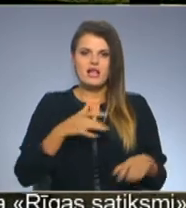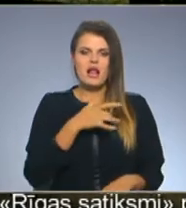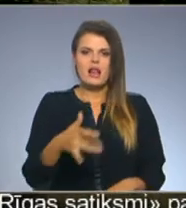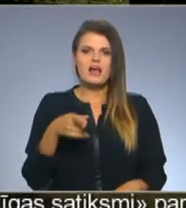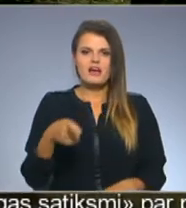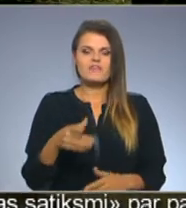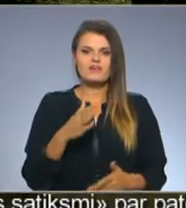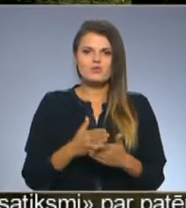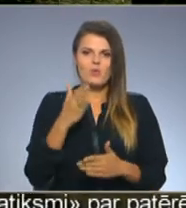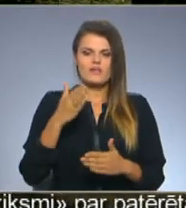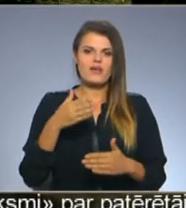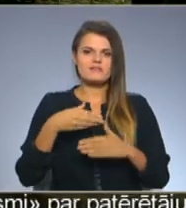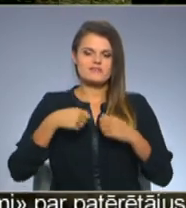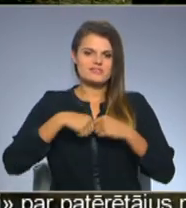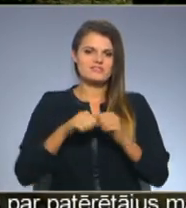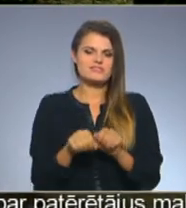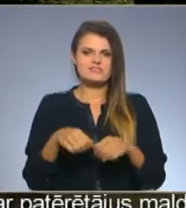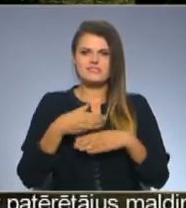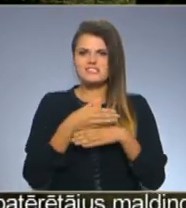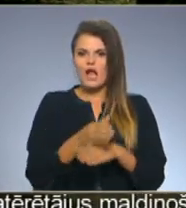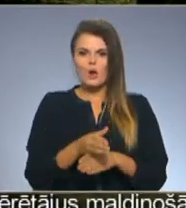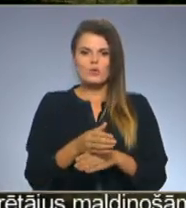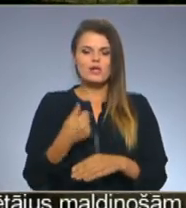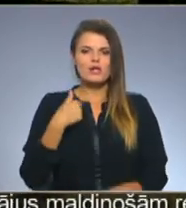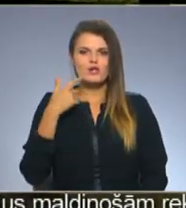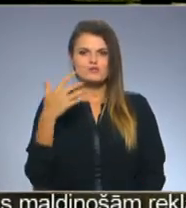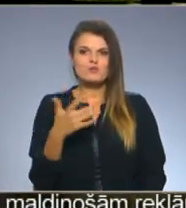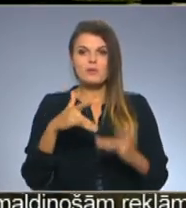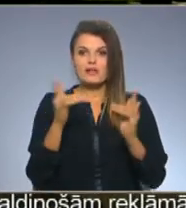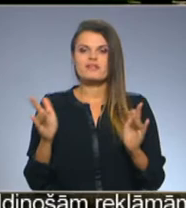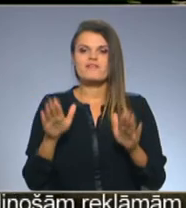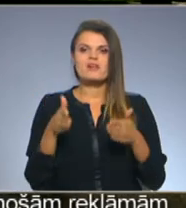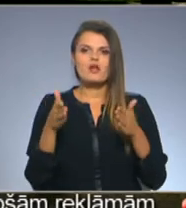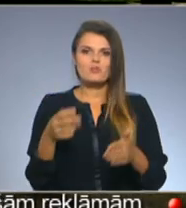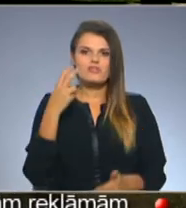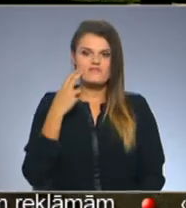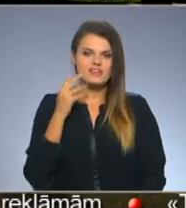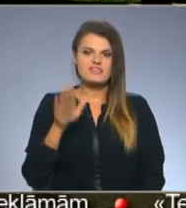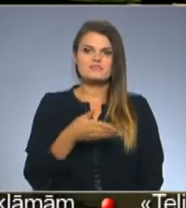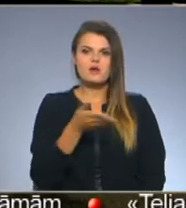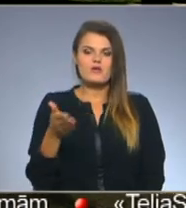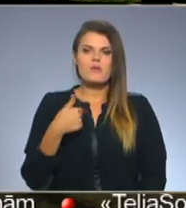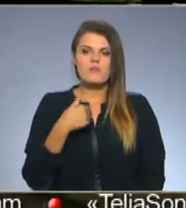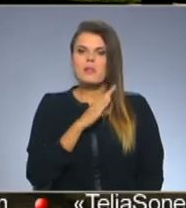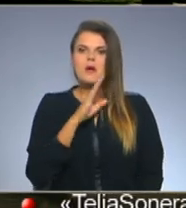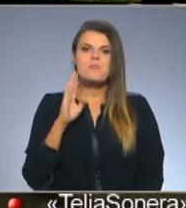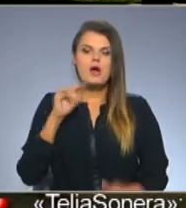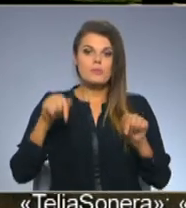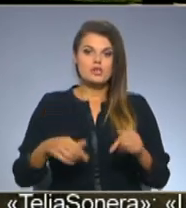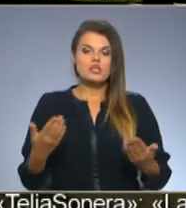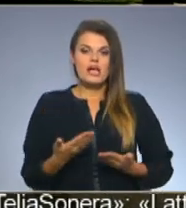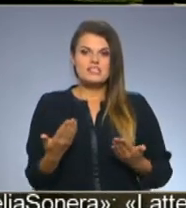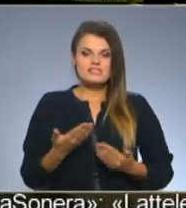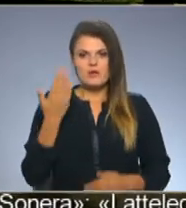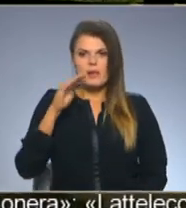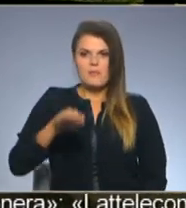viņš noteikti zemes vairs salūzīs tajā brīdī. Es pieļauju, ka tas tiltiņš varētu būt vecāks par jums. Jā, mana mamma šeit dzīvoja vēl